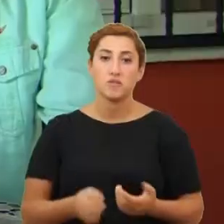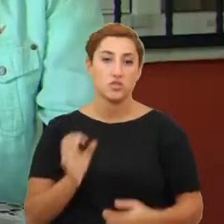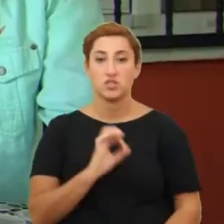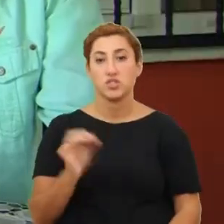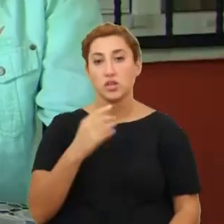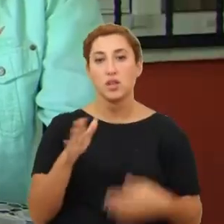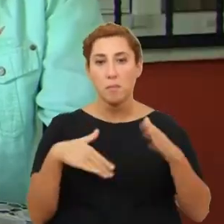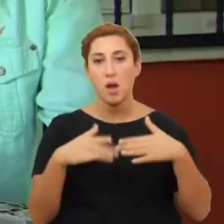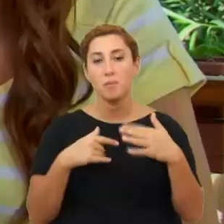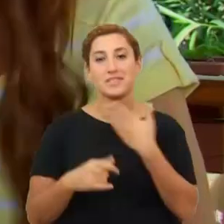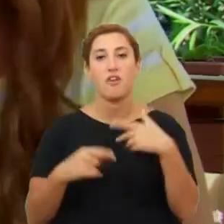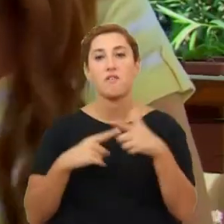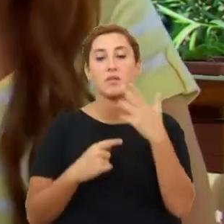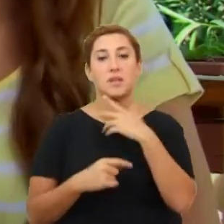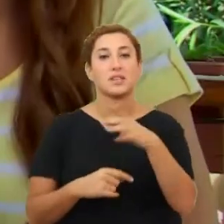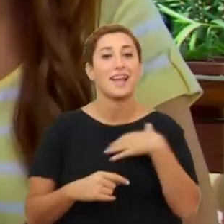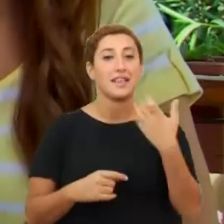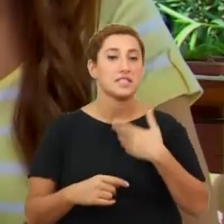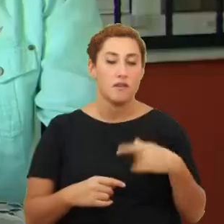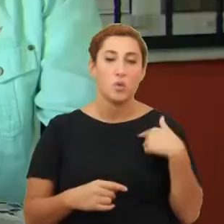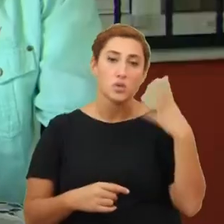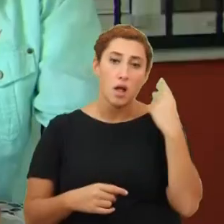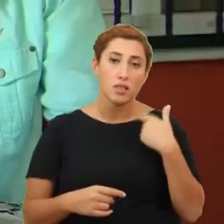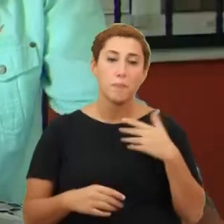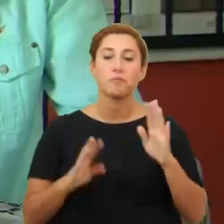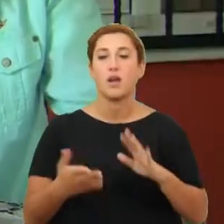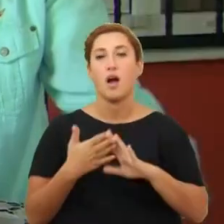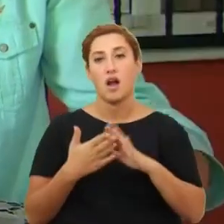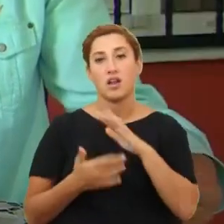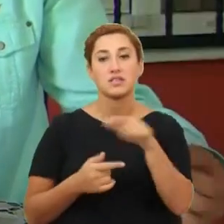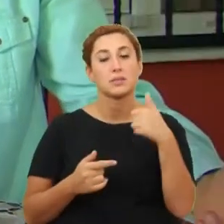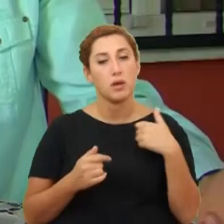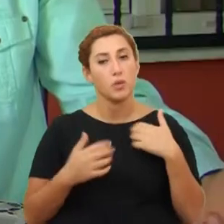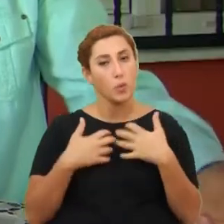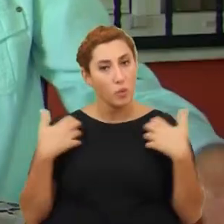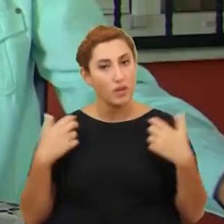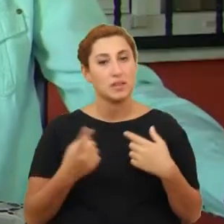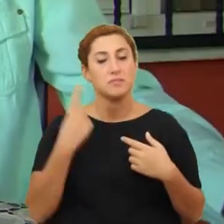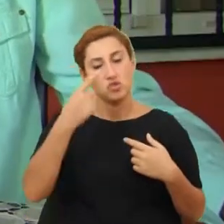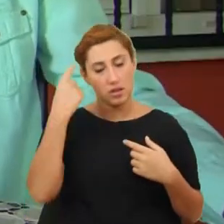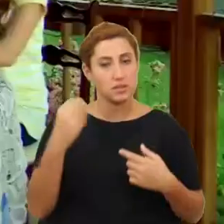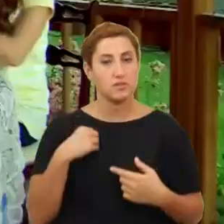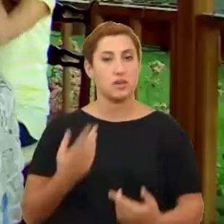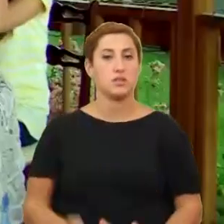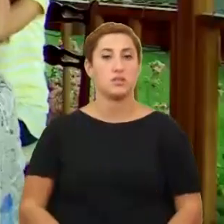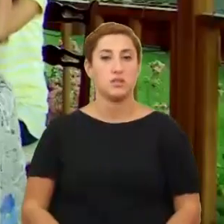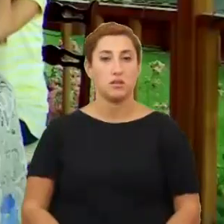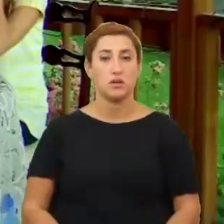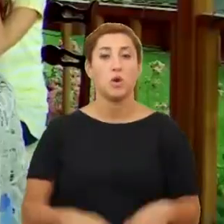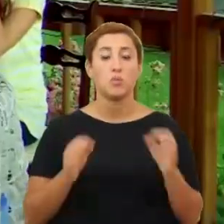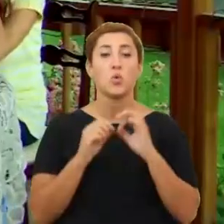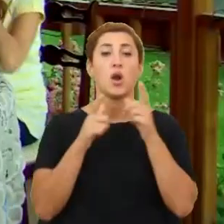Hiç. Yani barbeküyü seven Fatma teyze. Ay, annen sevse anlayacağım ama. Ya arkadaşlar siz bana güvenin ya. Bir şans verin.